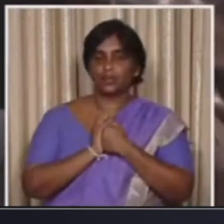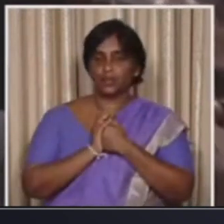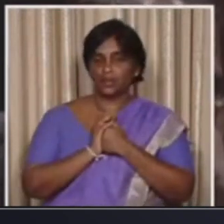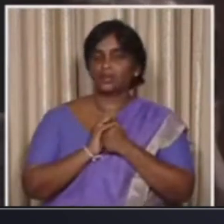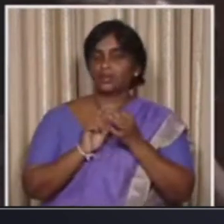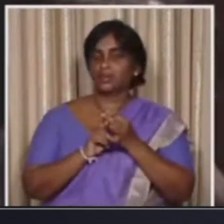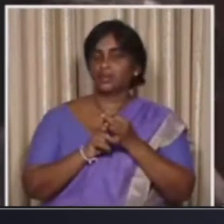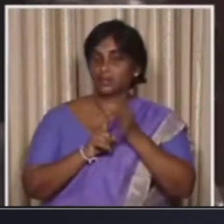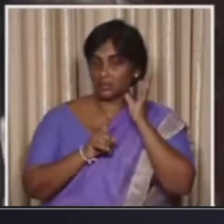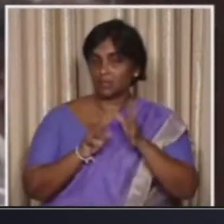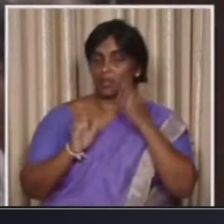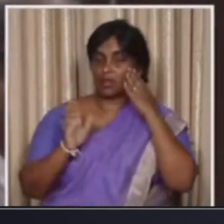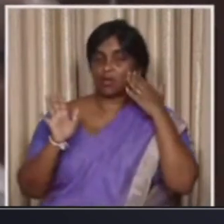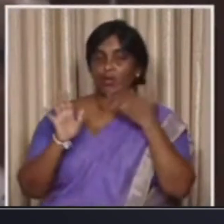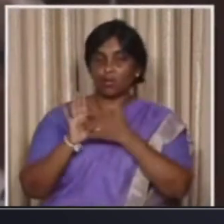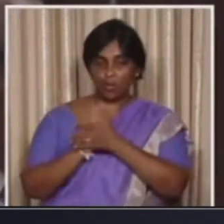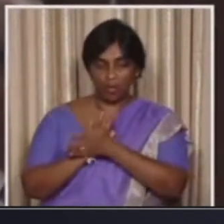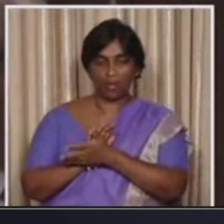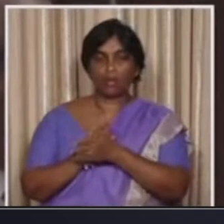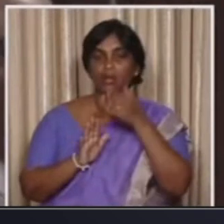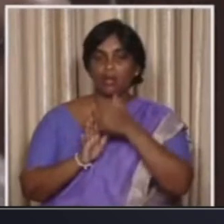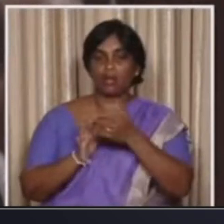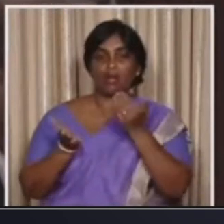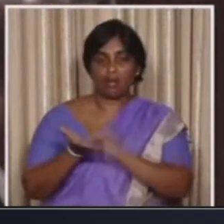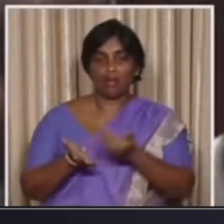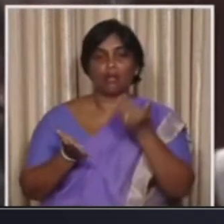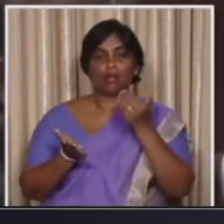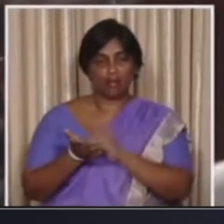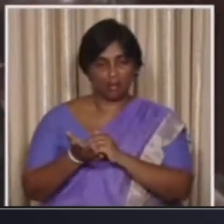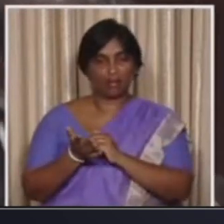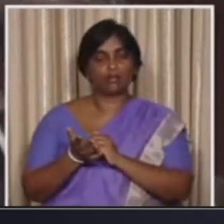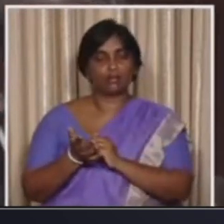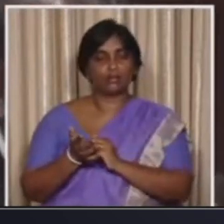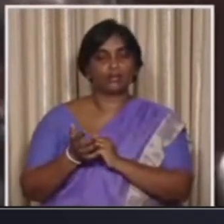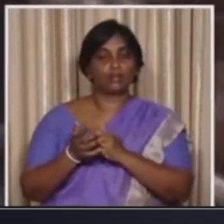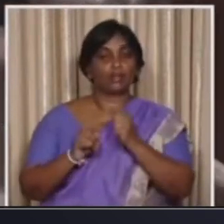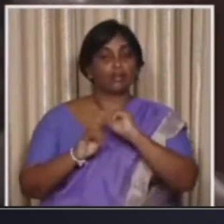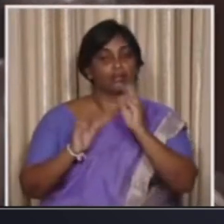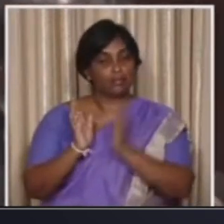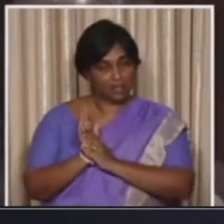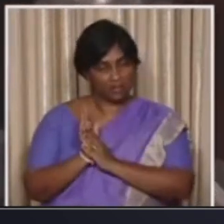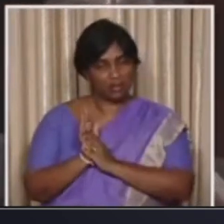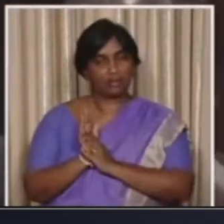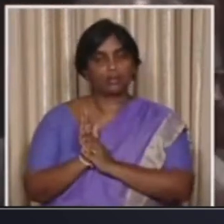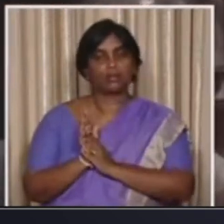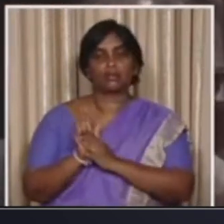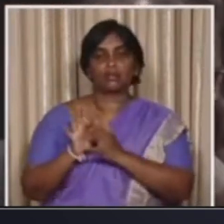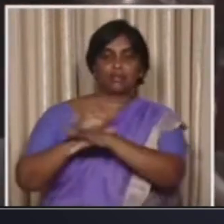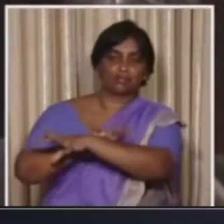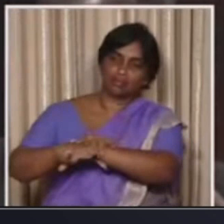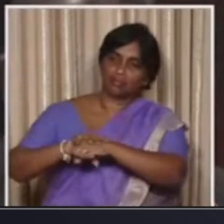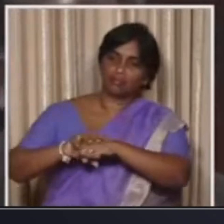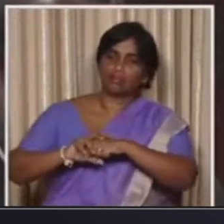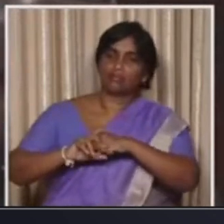සභාපතිතුමනි මේ කොට්ටුරේ එතුමා අවස්ථා ගණනාවකදී මේ අගමැතිවරයා වෙලා ඉන්න කාලෙත් මේ විදිහට